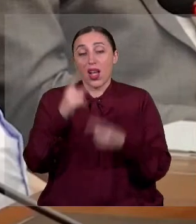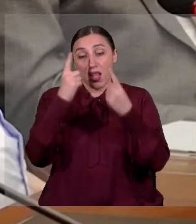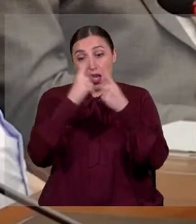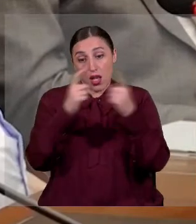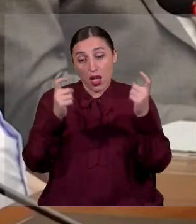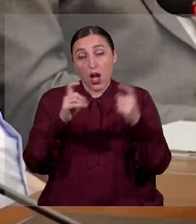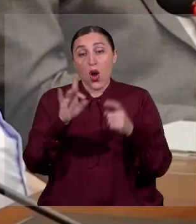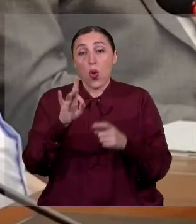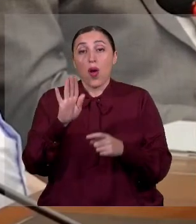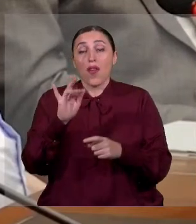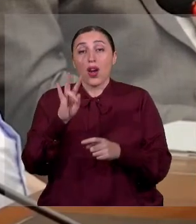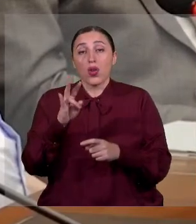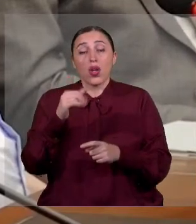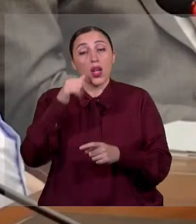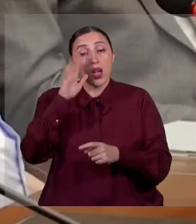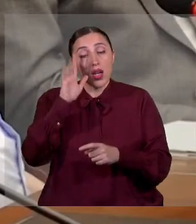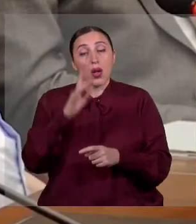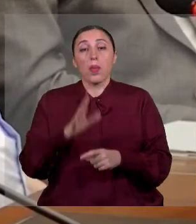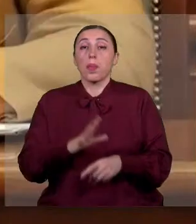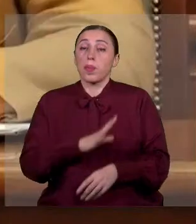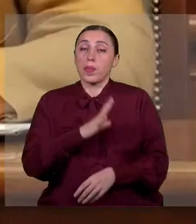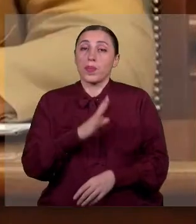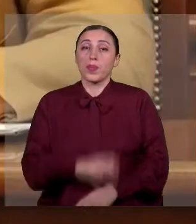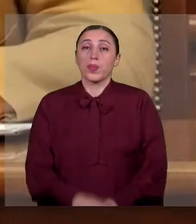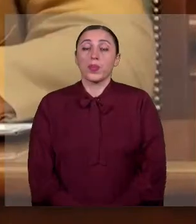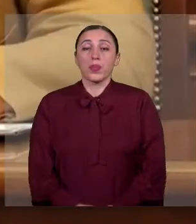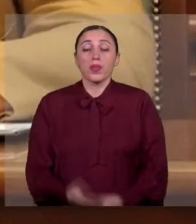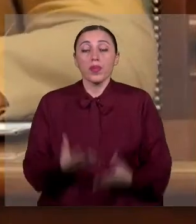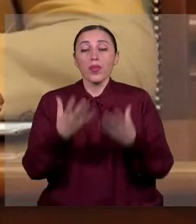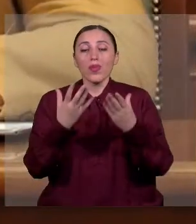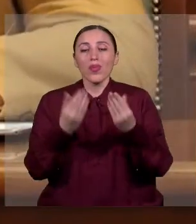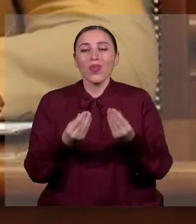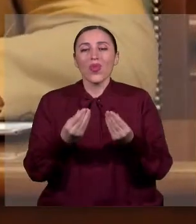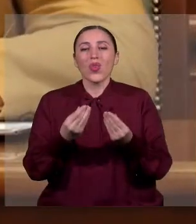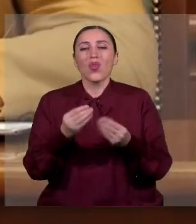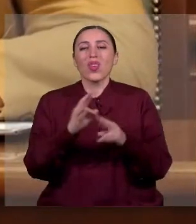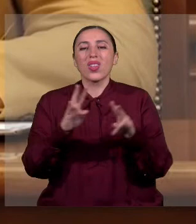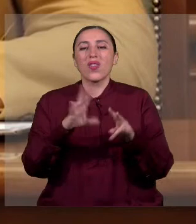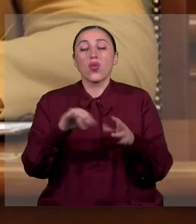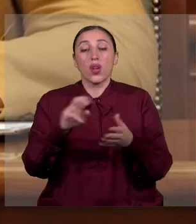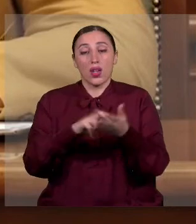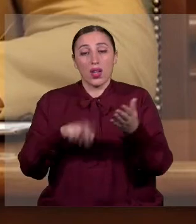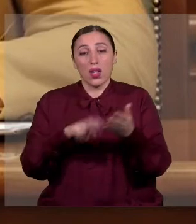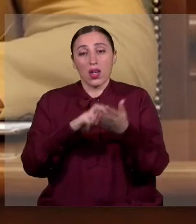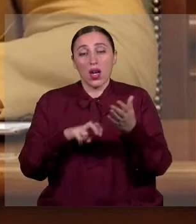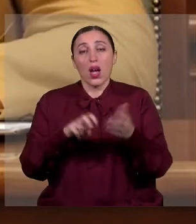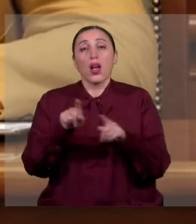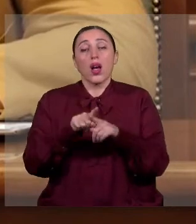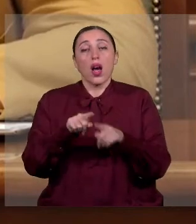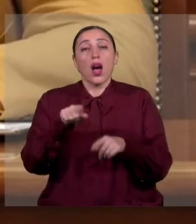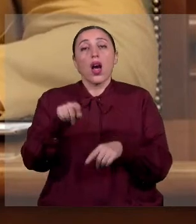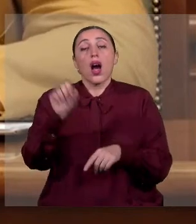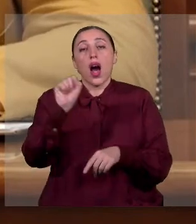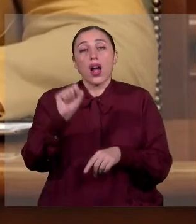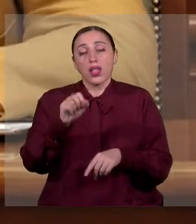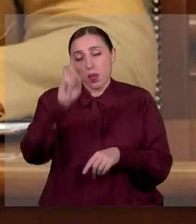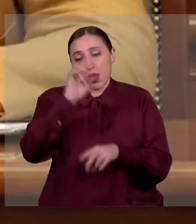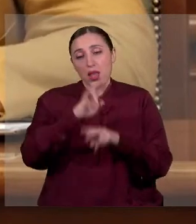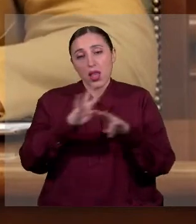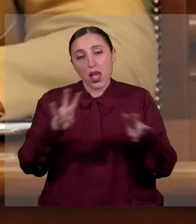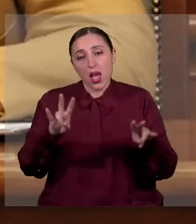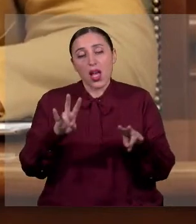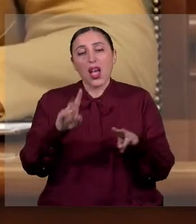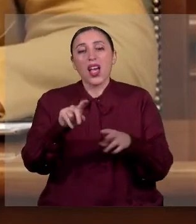հայտարարությունը Ռուբեն Վարդանյանը մի քանի օր առաջ էր արել։ Այսօրվա պաշտոնակություններին նախորդել է Արցախի պետնախարարի հանդիպումը